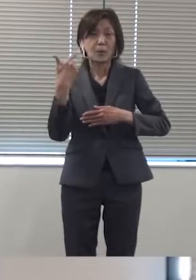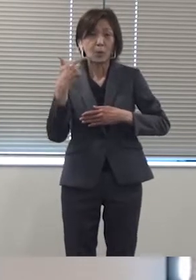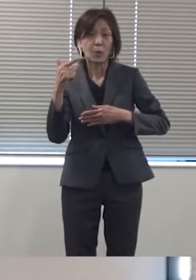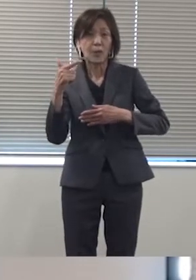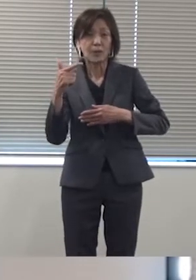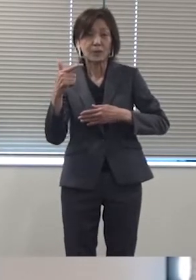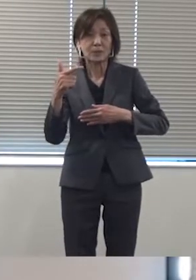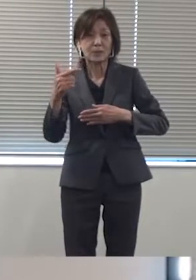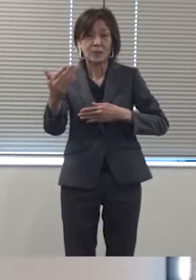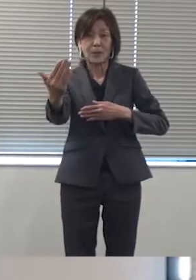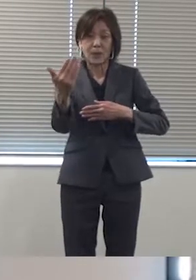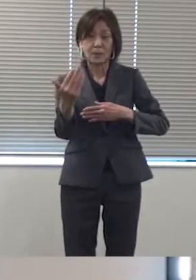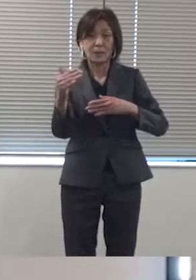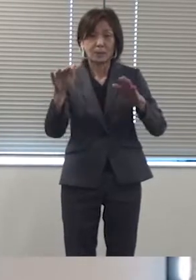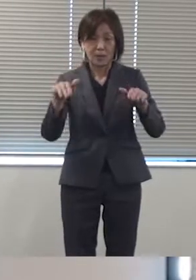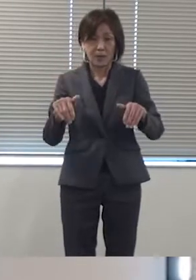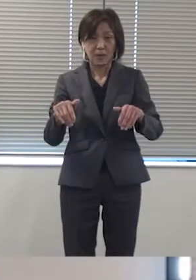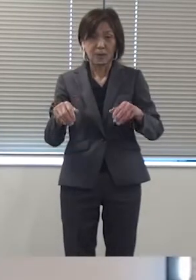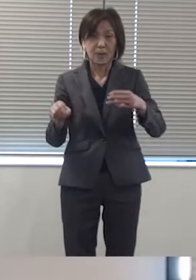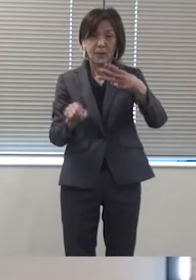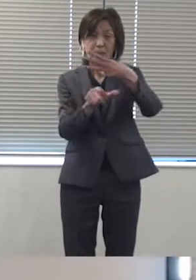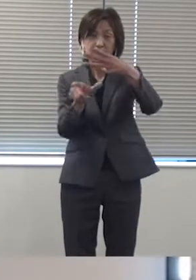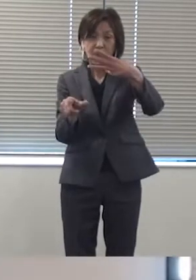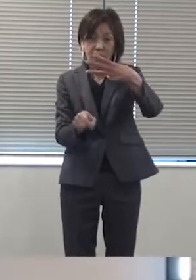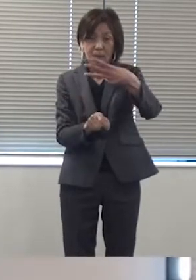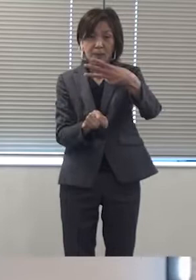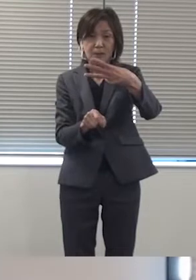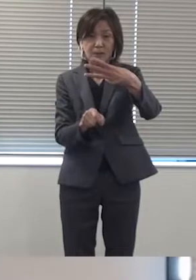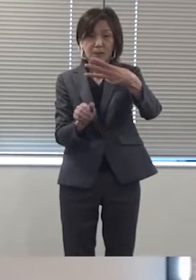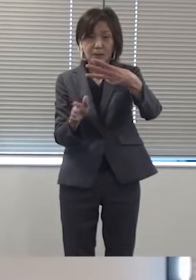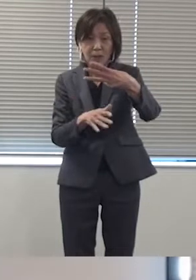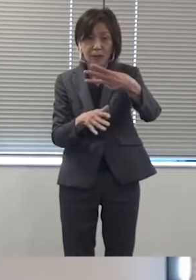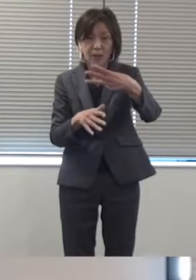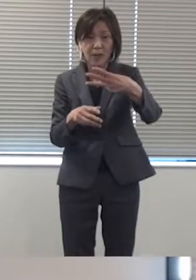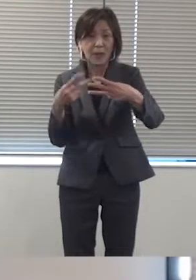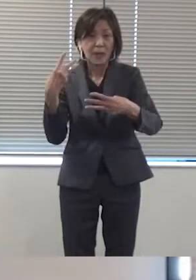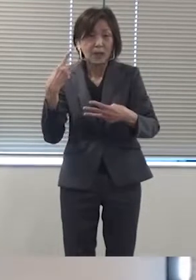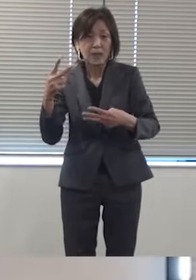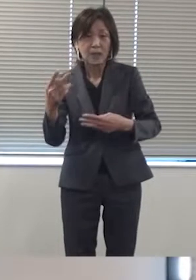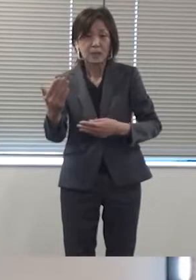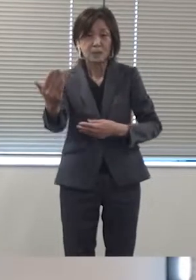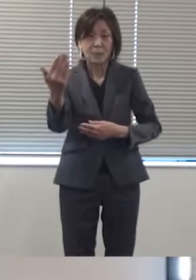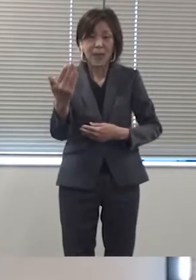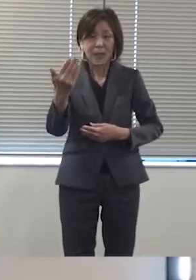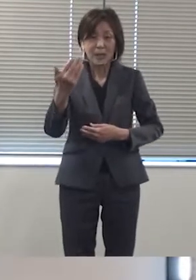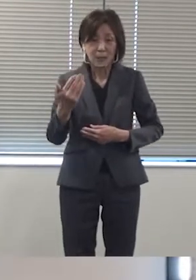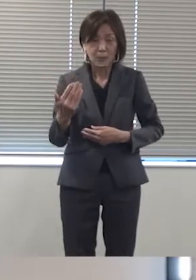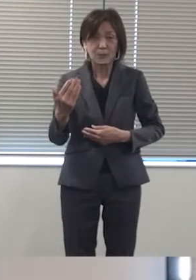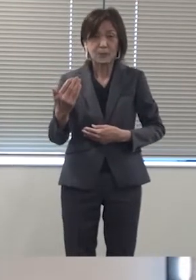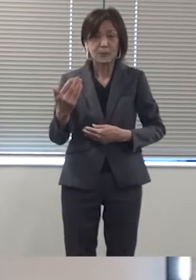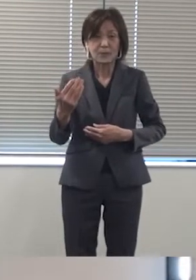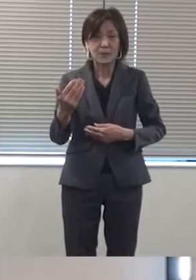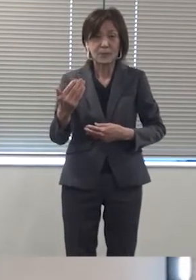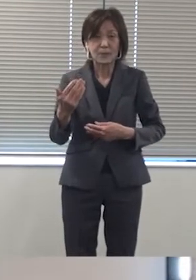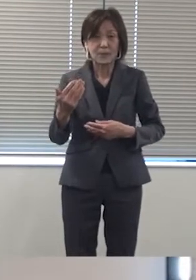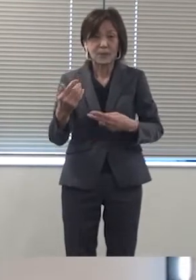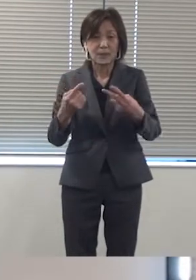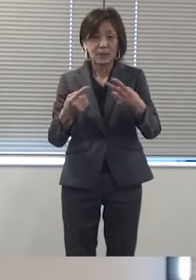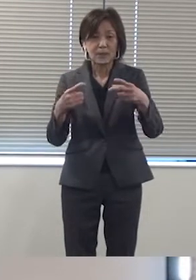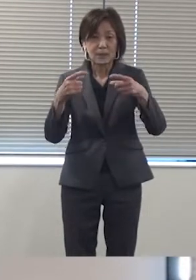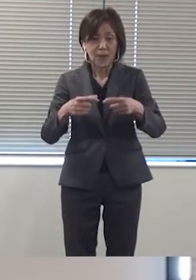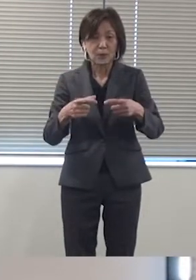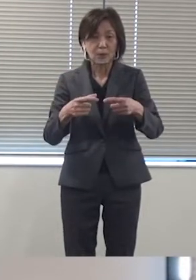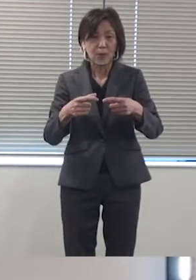ましたので、3月以降は2ヶ月前倒しということになりますので、接種券を順次です